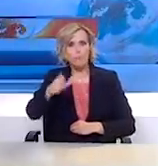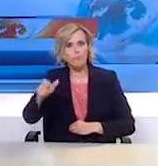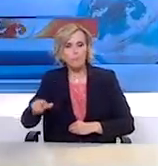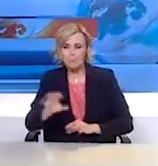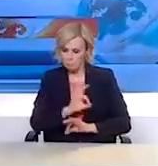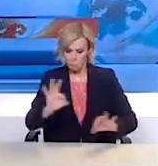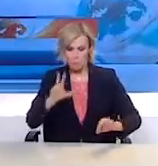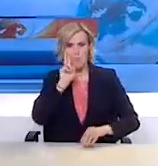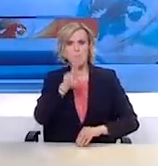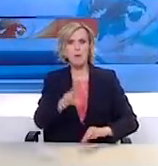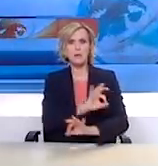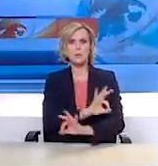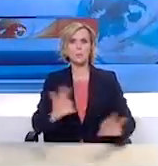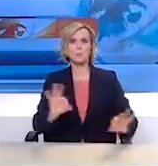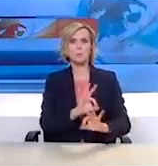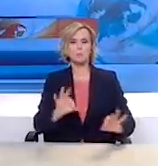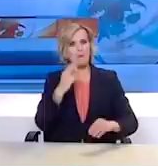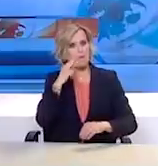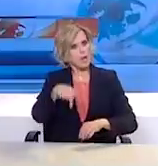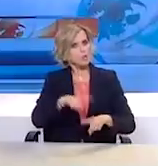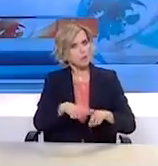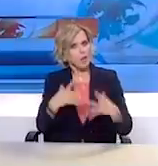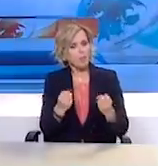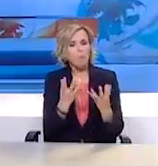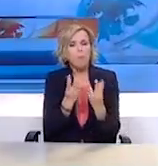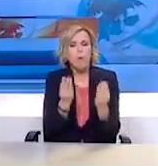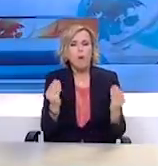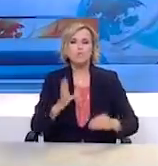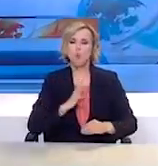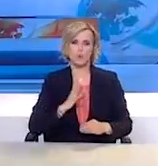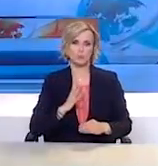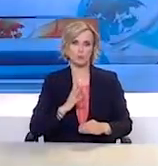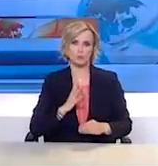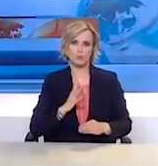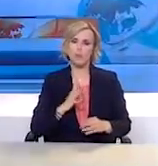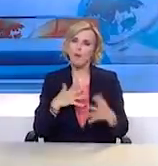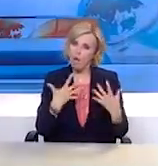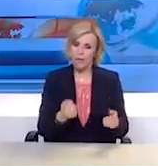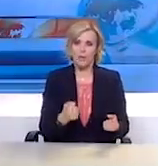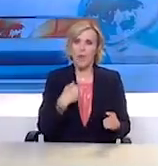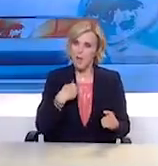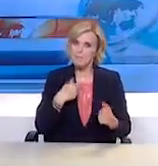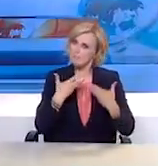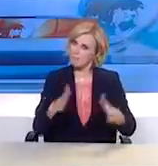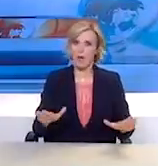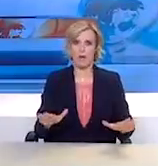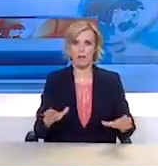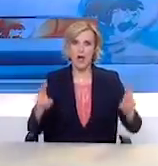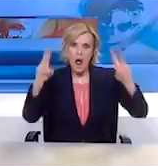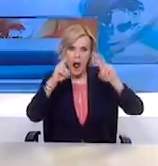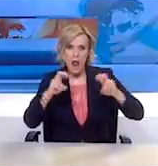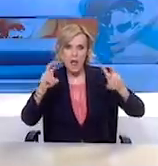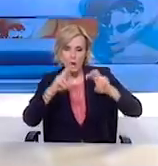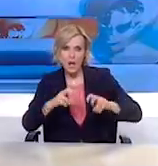μετάδοση. Έχουμε και στην πατρίδα μας, με τη βοήθεια της πολιτικής προστασίας, ελέγξαμε και